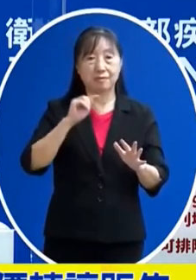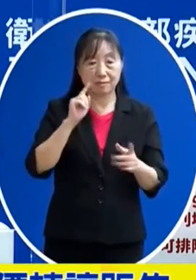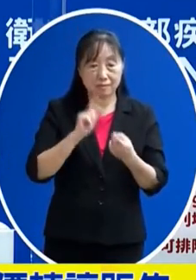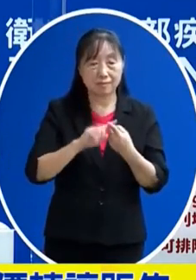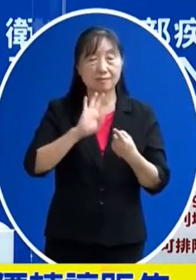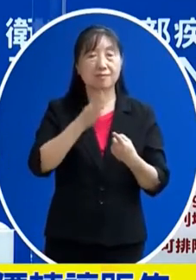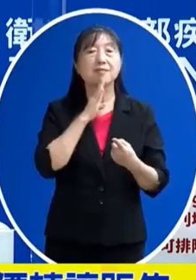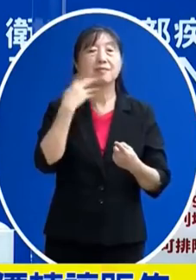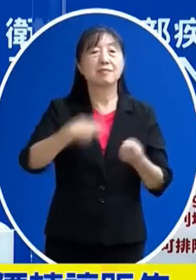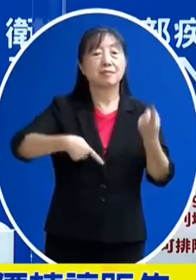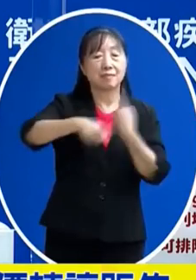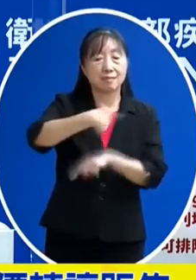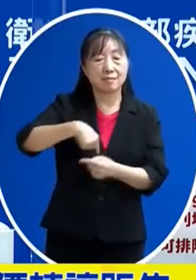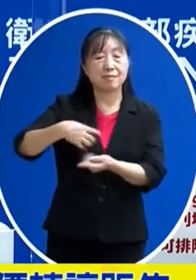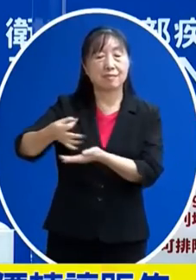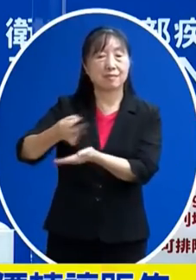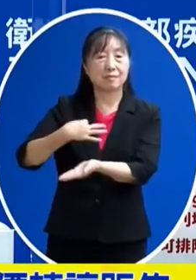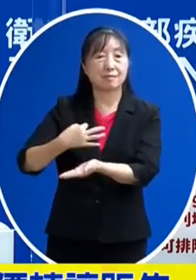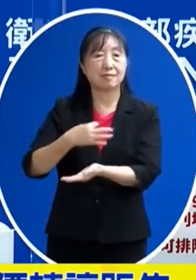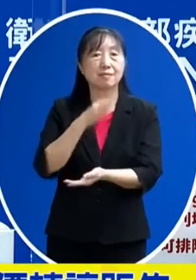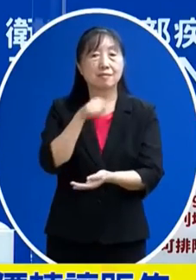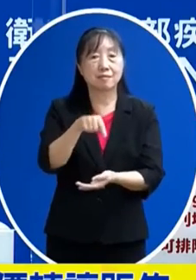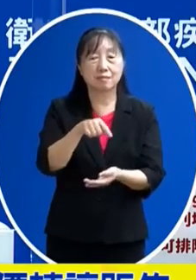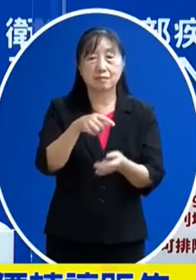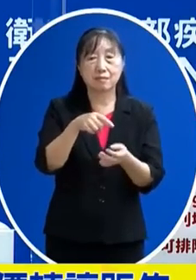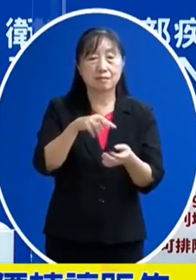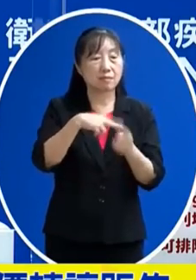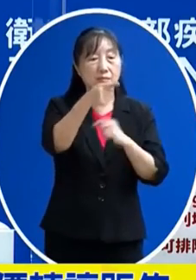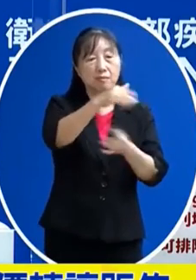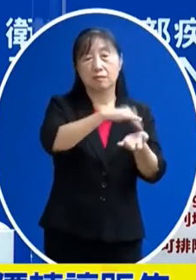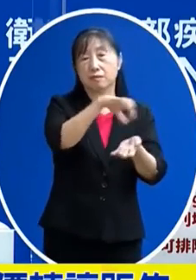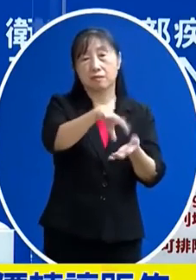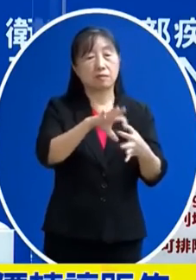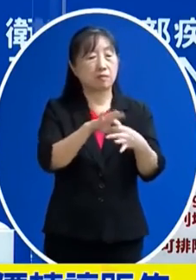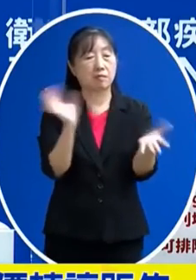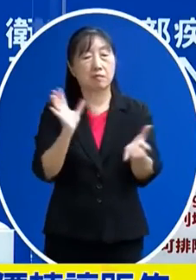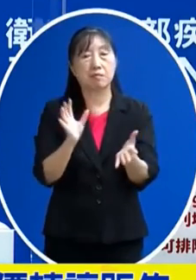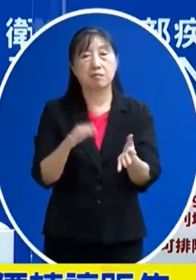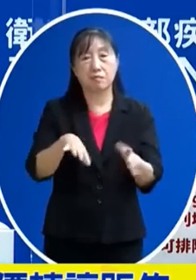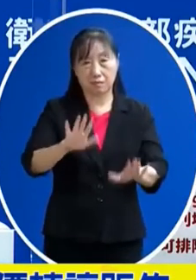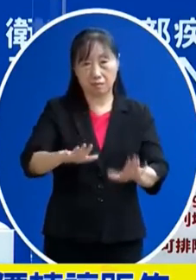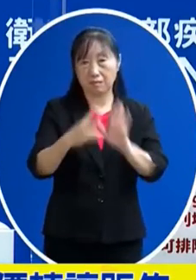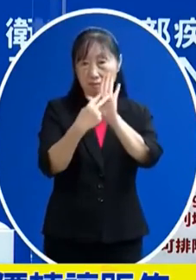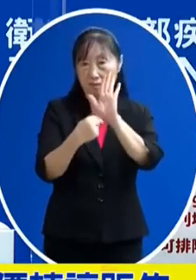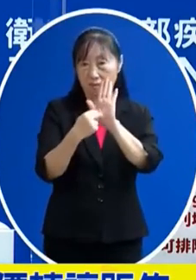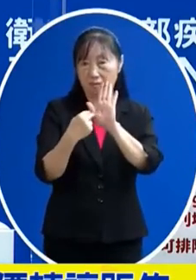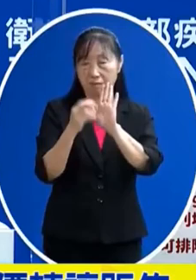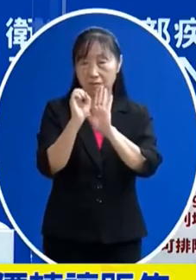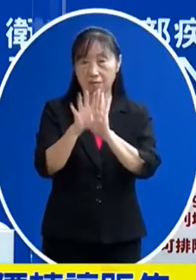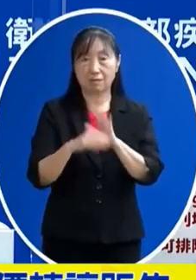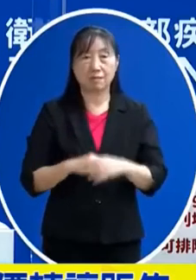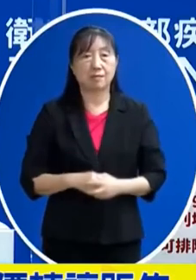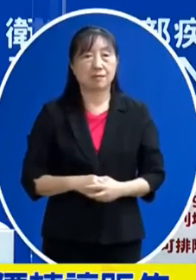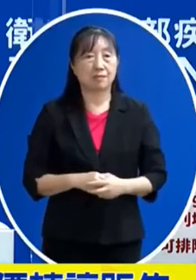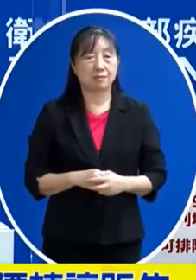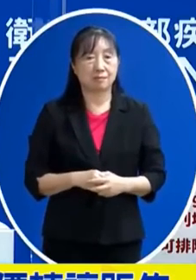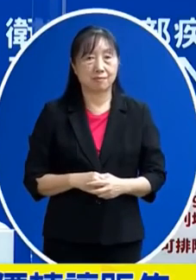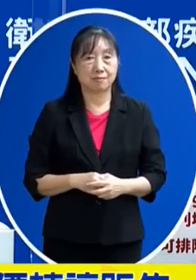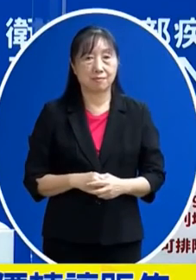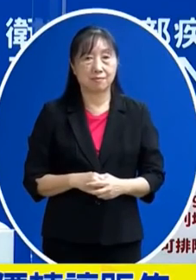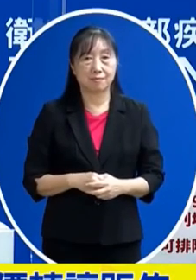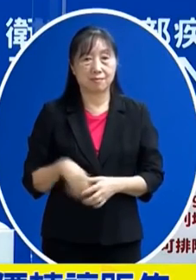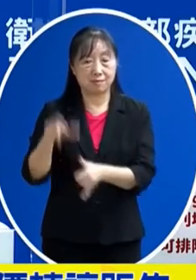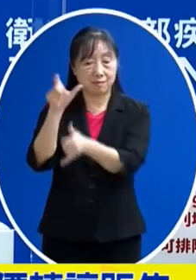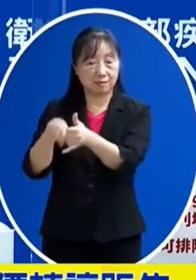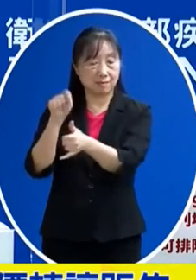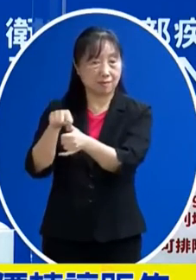转让，那这个详细的状况，所以这个跟医疗院所无关，这个要先说明清楚。那这种